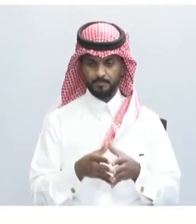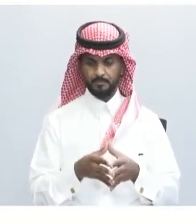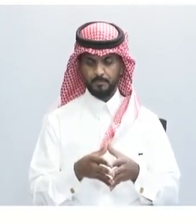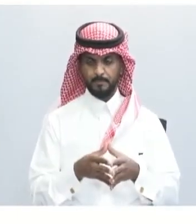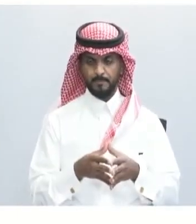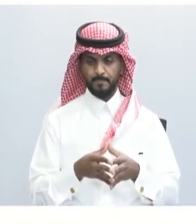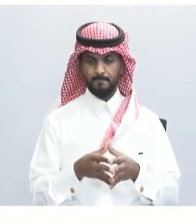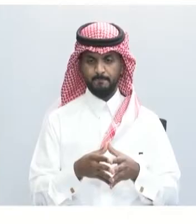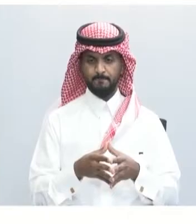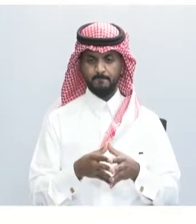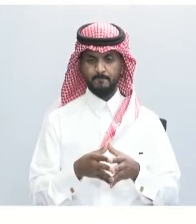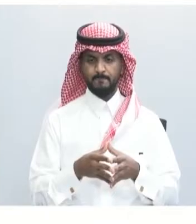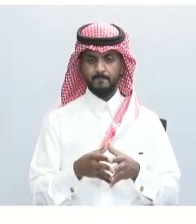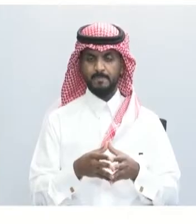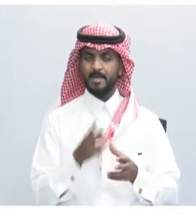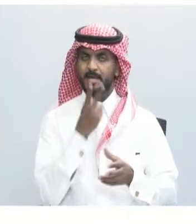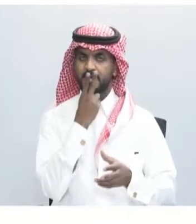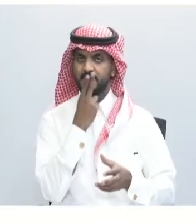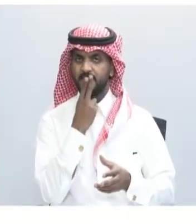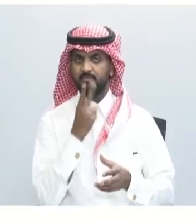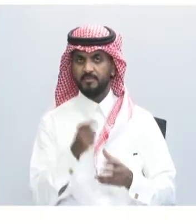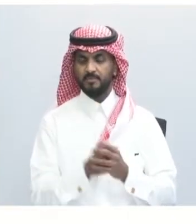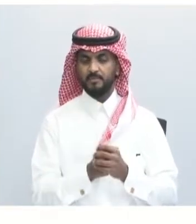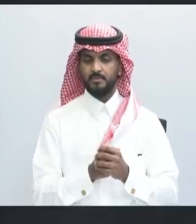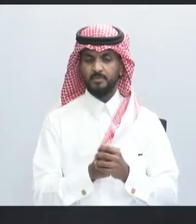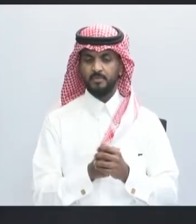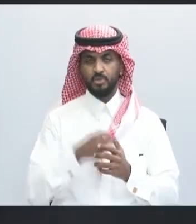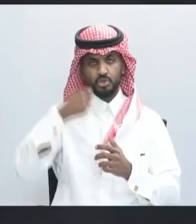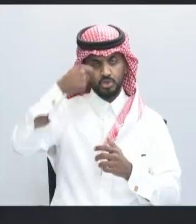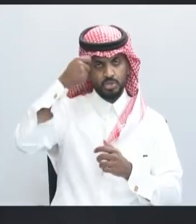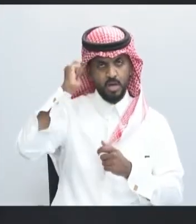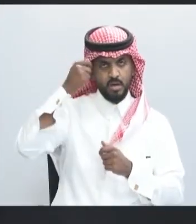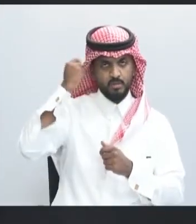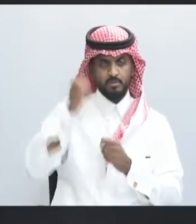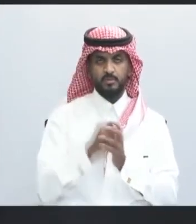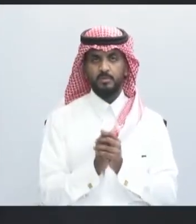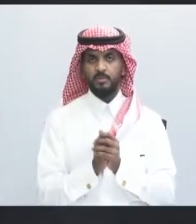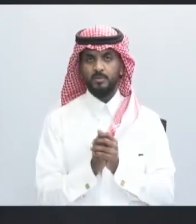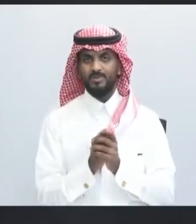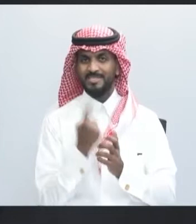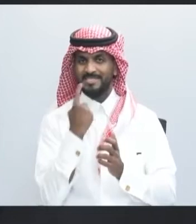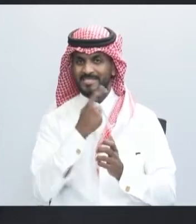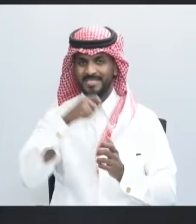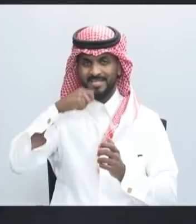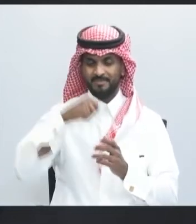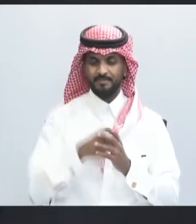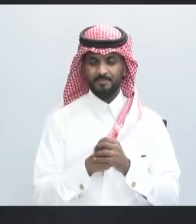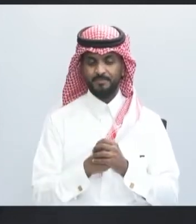نعم النظافه تمشيط الشعر وغسل الاسنان